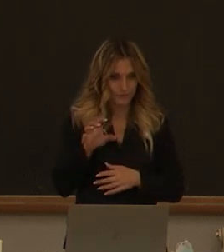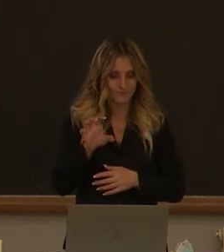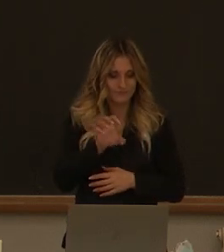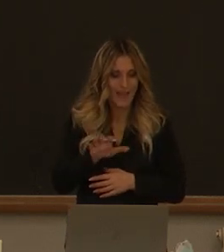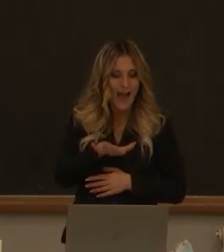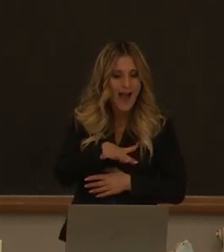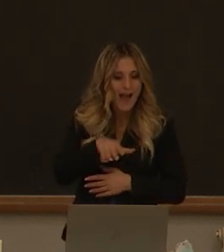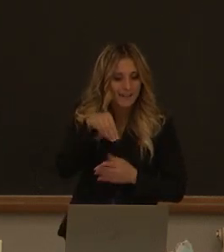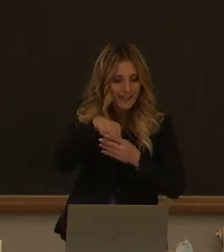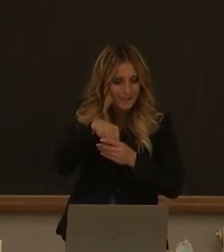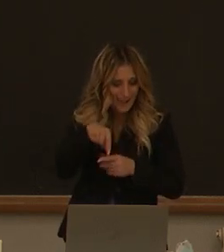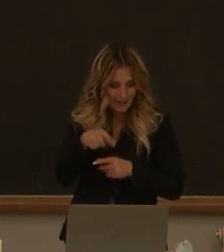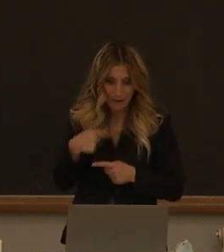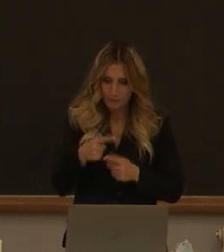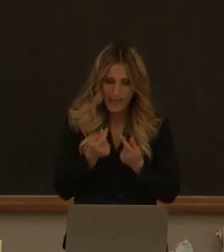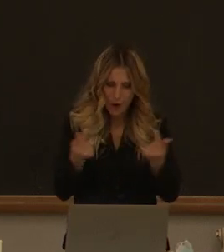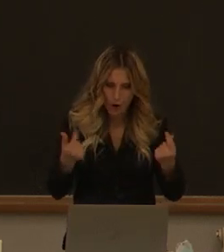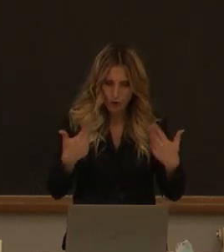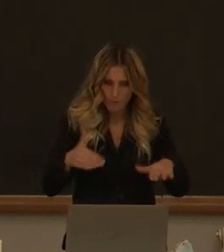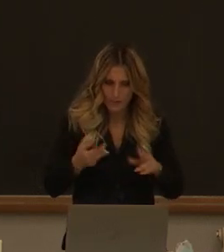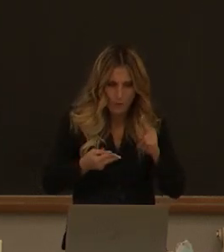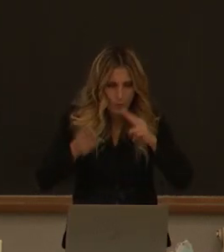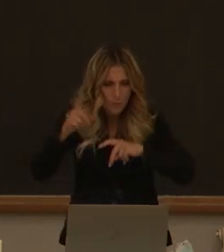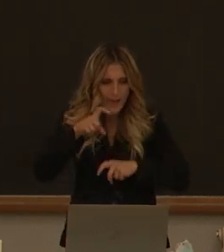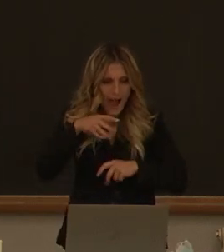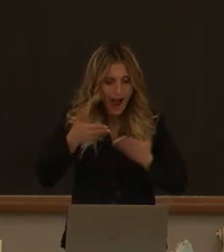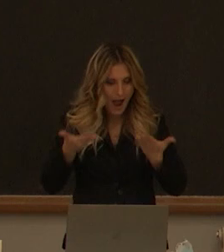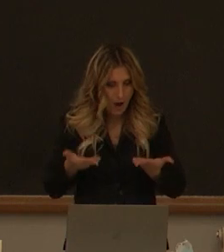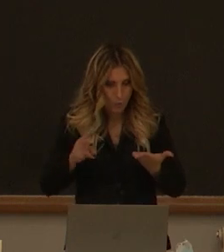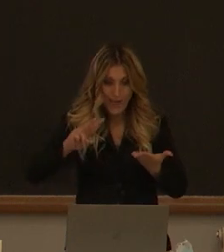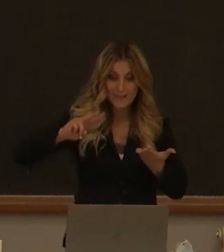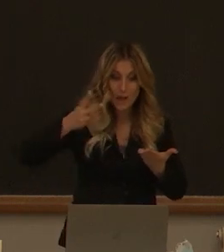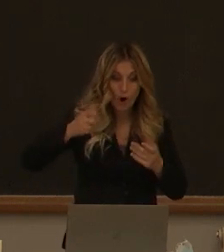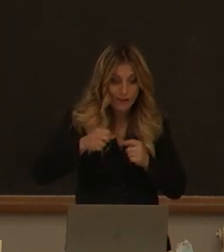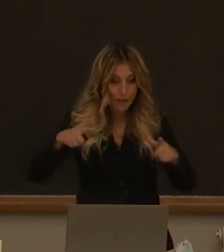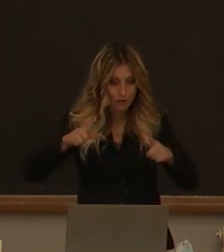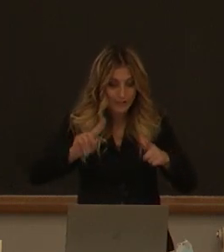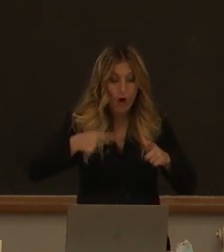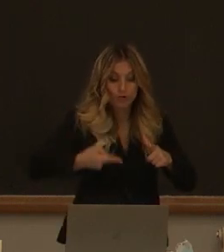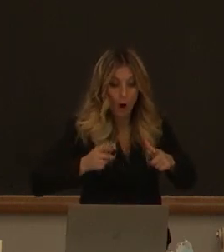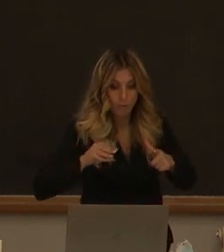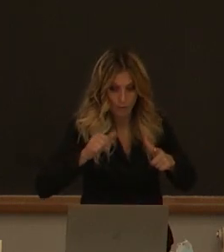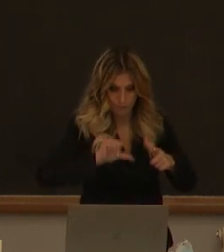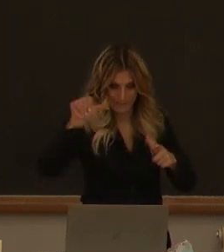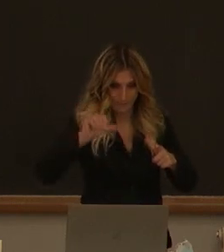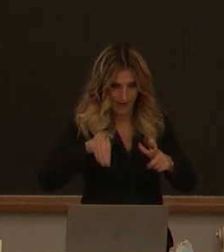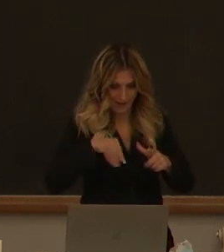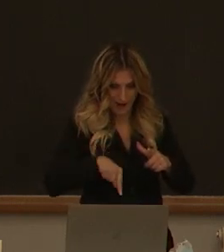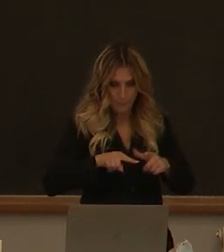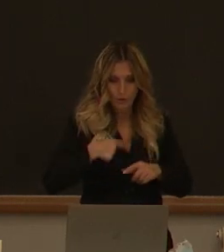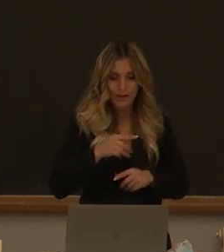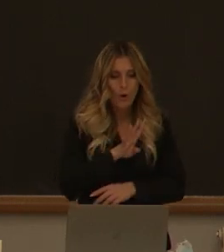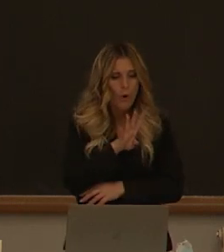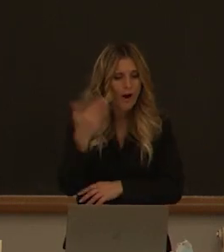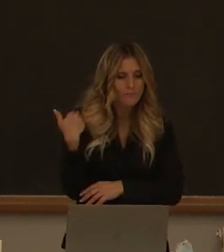Lì tutta un'economia, soprattutto quella aquilana, seconda città del regno dopo Napoli in quel 400, si è